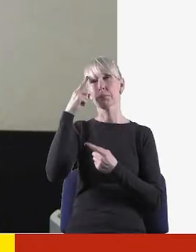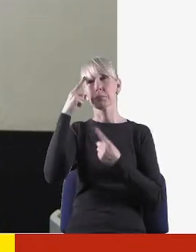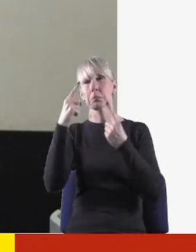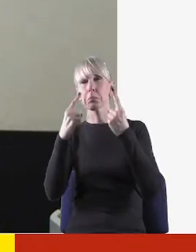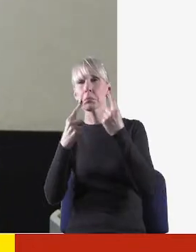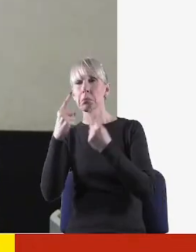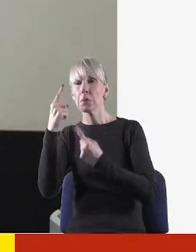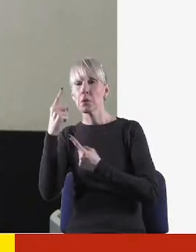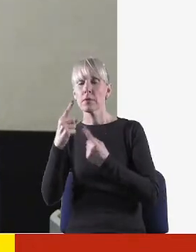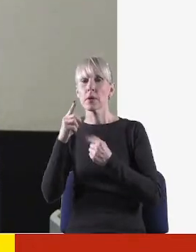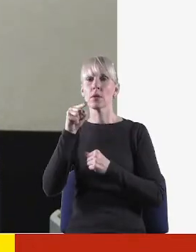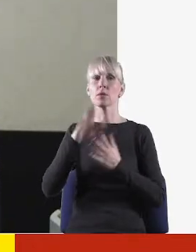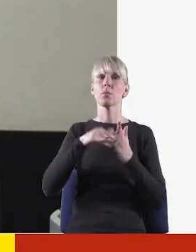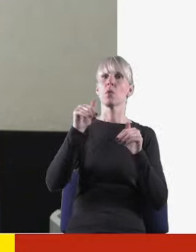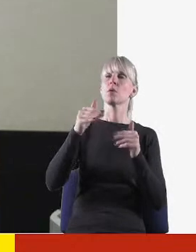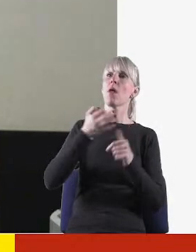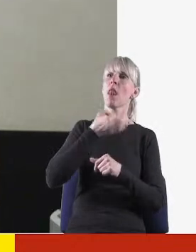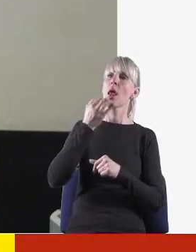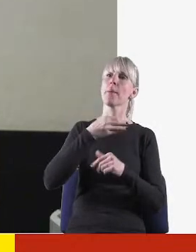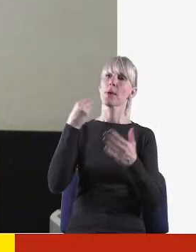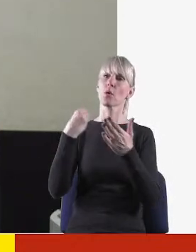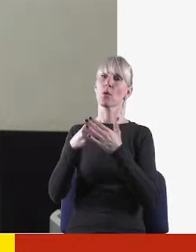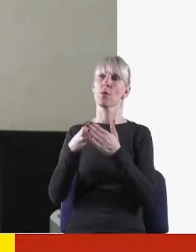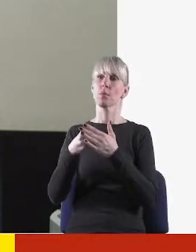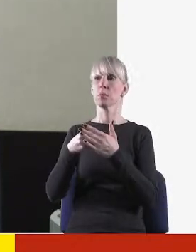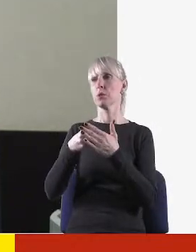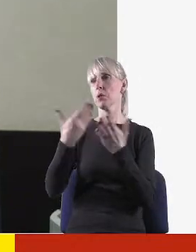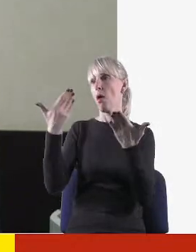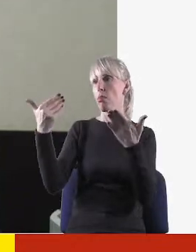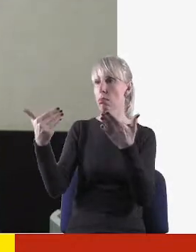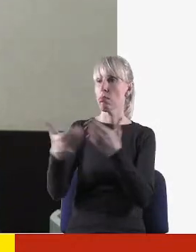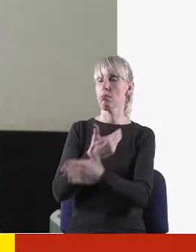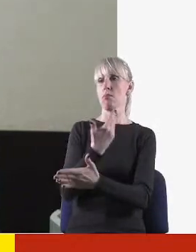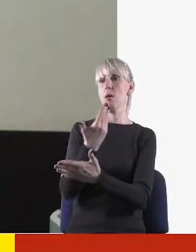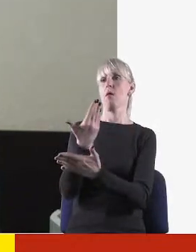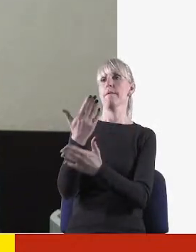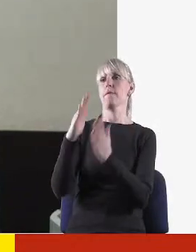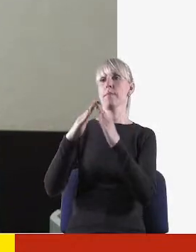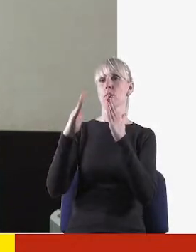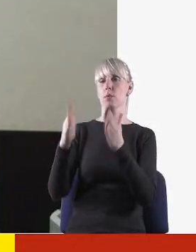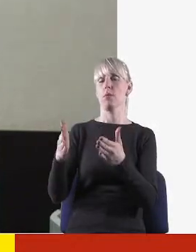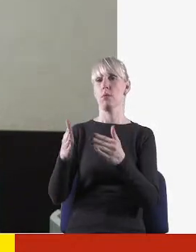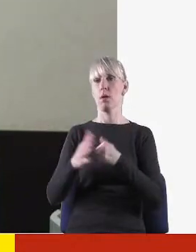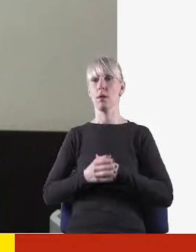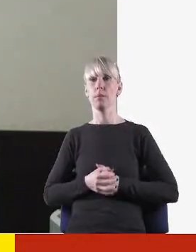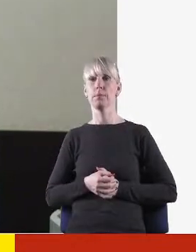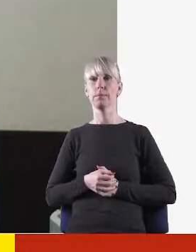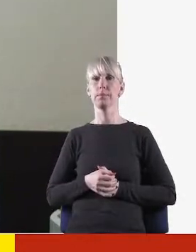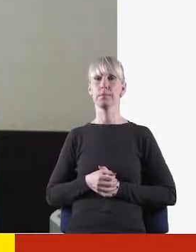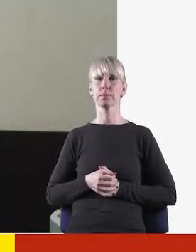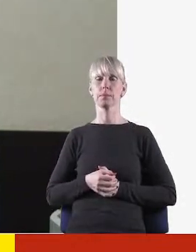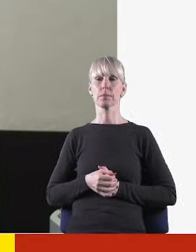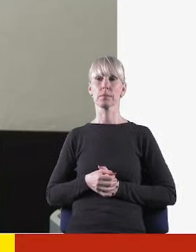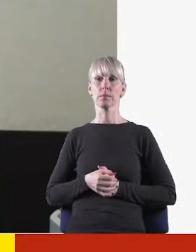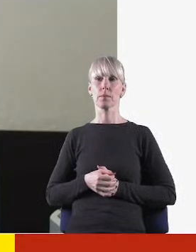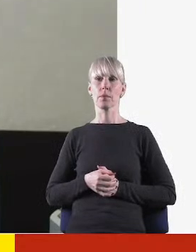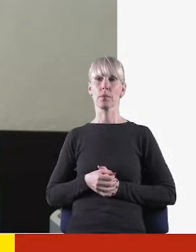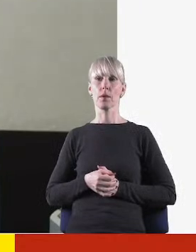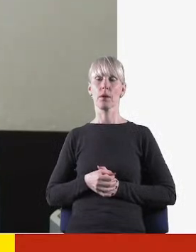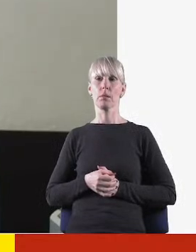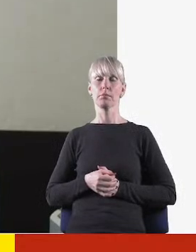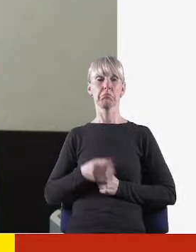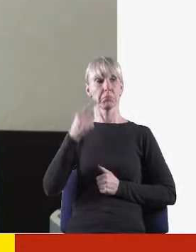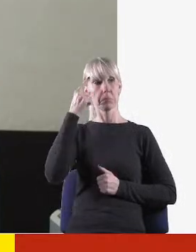lepiej kupić nieruchomość nową. Natomiast no, myślę, że ten